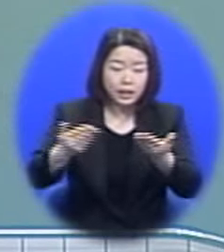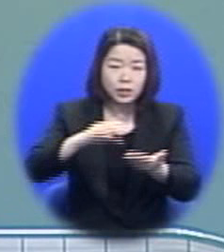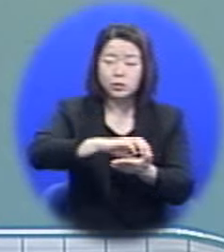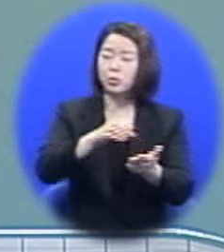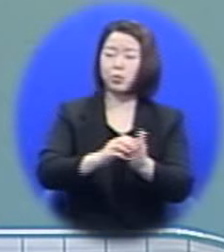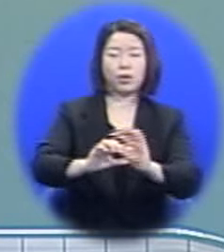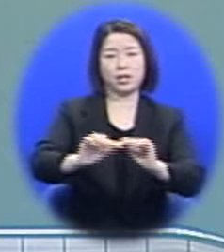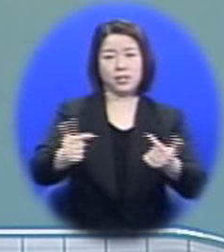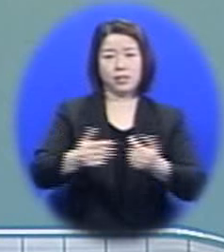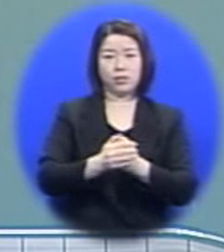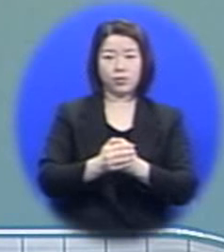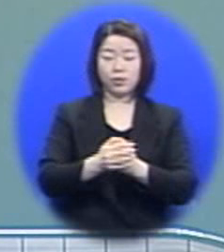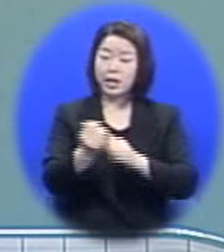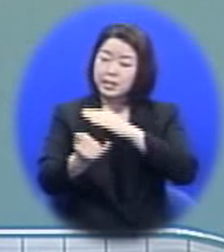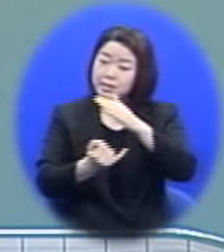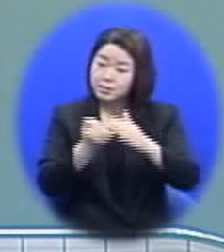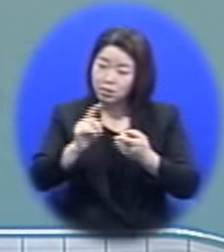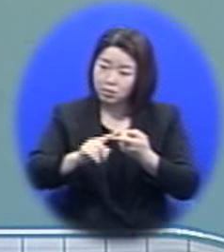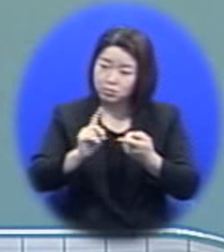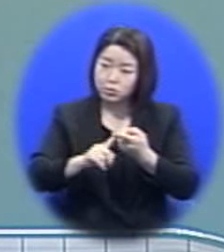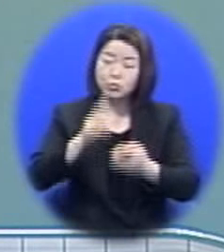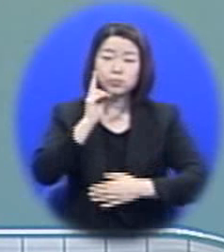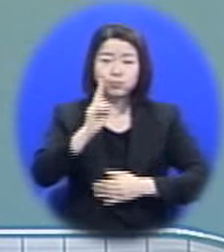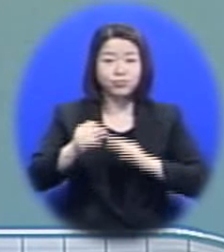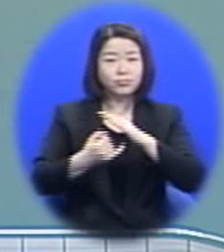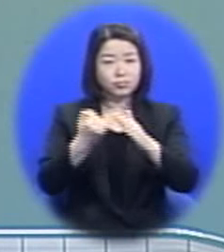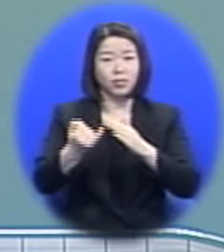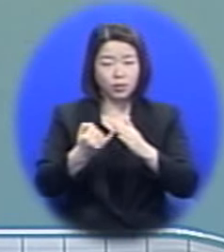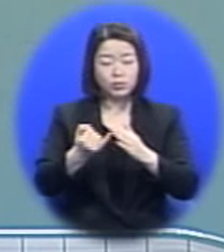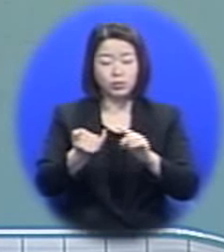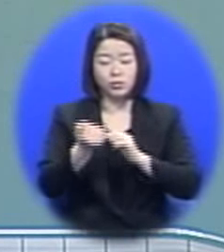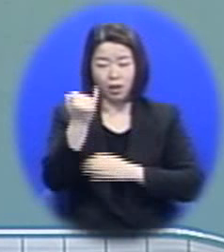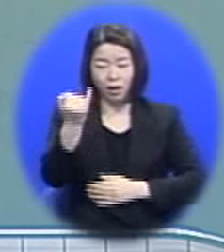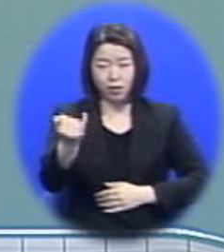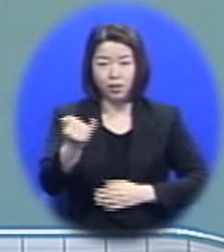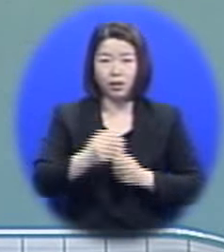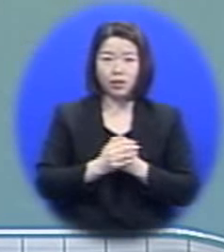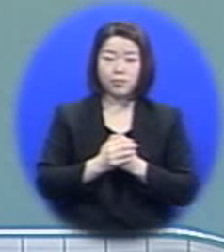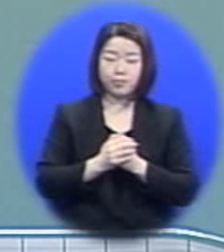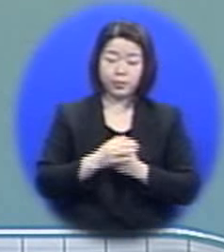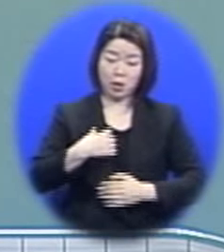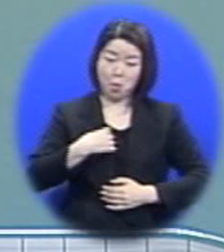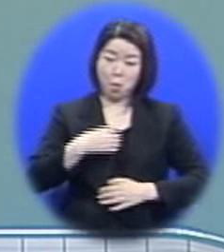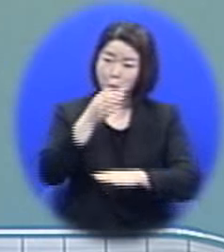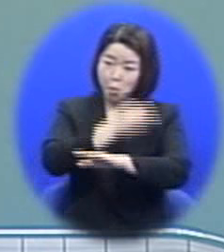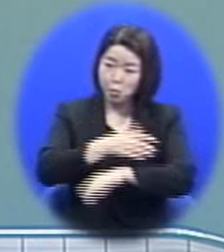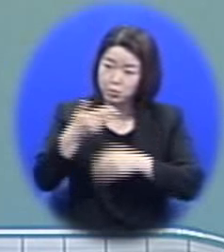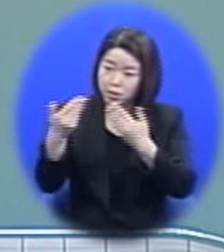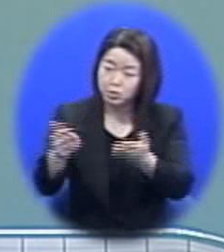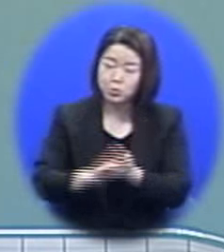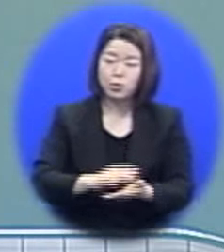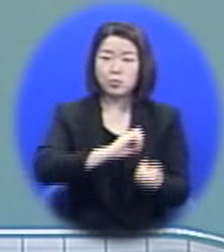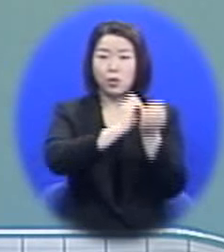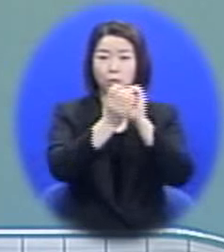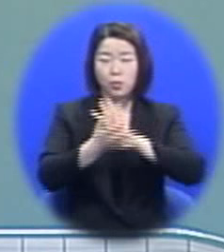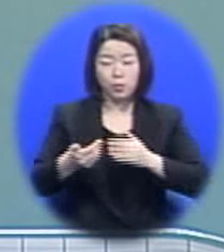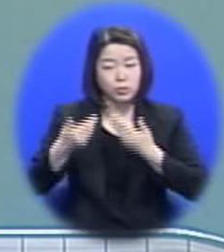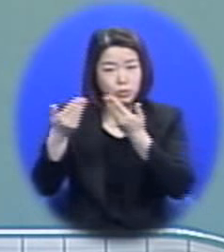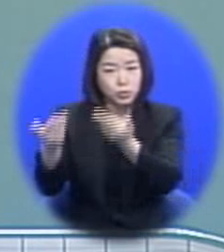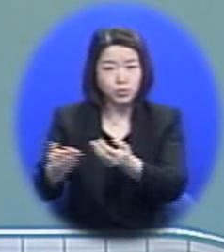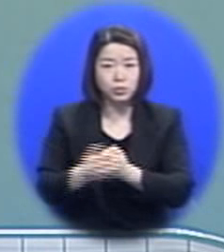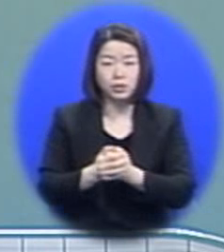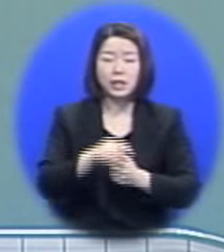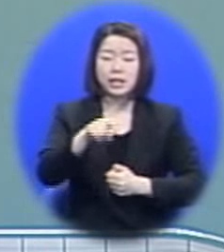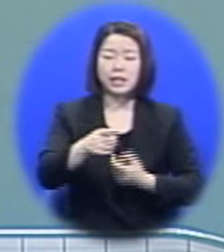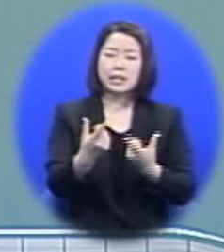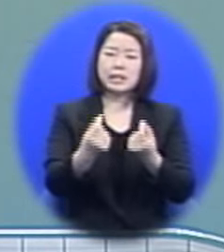아닙니다. 사랑스러운 아주 사랑스러운 아내에게 뭐 옷을 사 주거나 또는 꽃을 사다 주는 그런